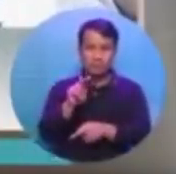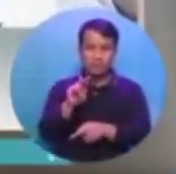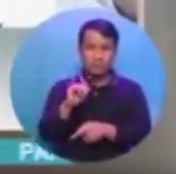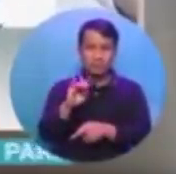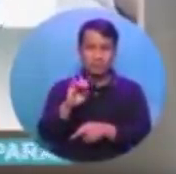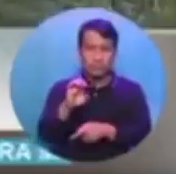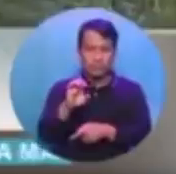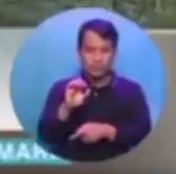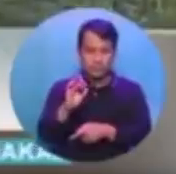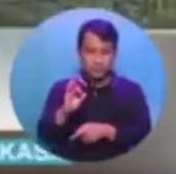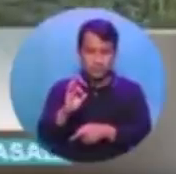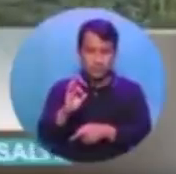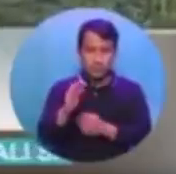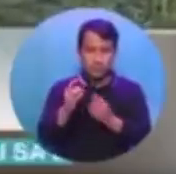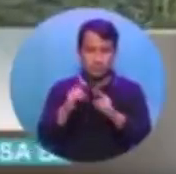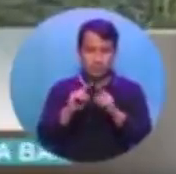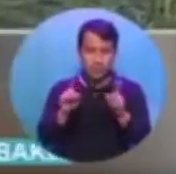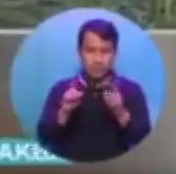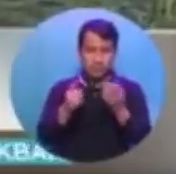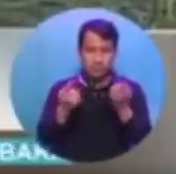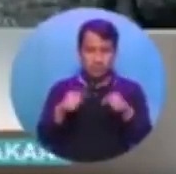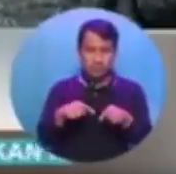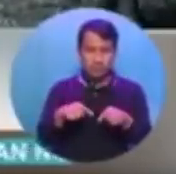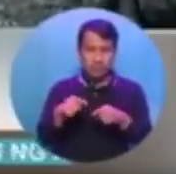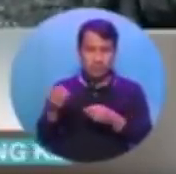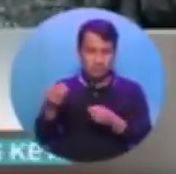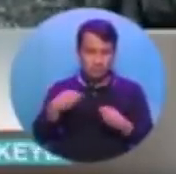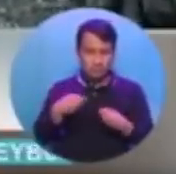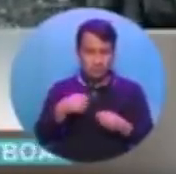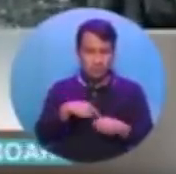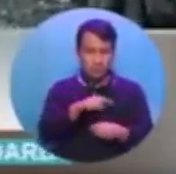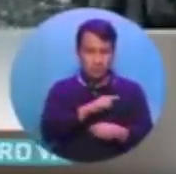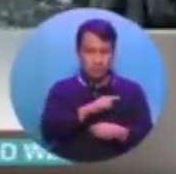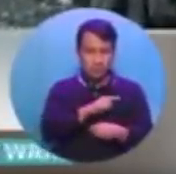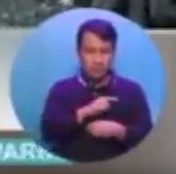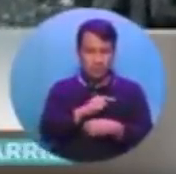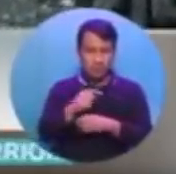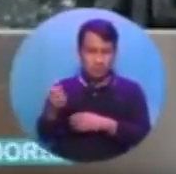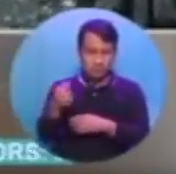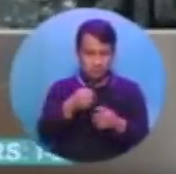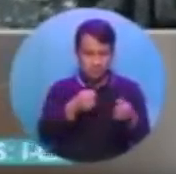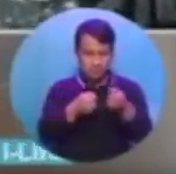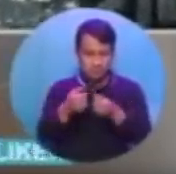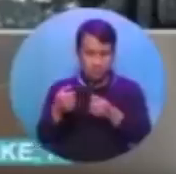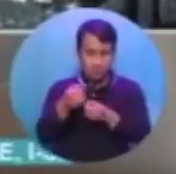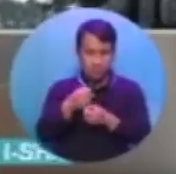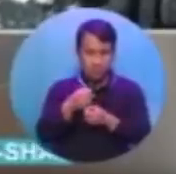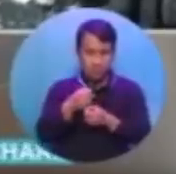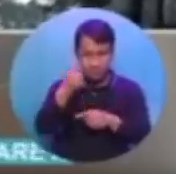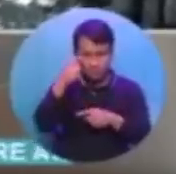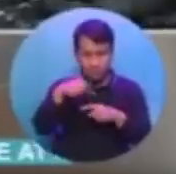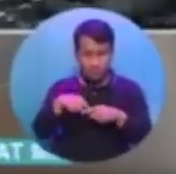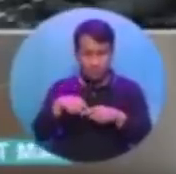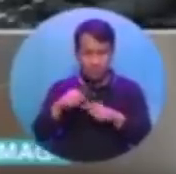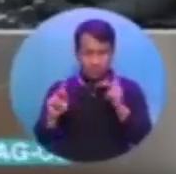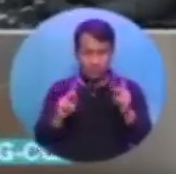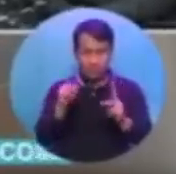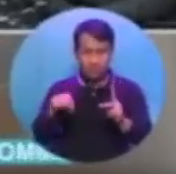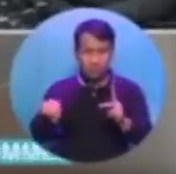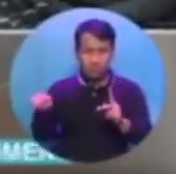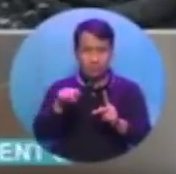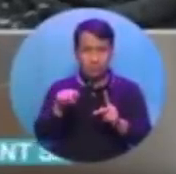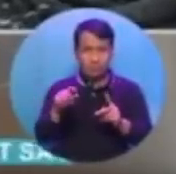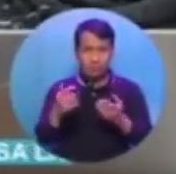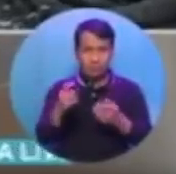Ayun po, ang nangyari po rito ay nagkaroon po tayo ng hiring within the residents of